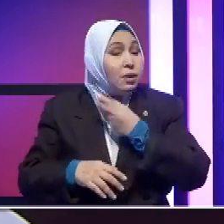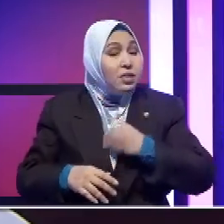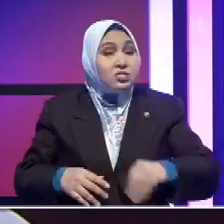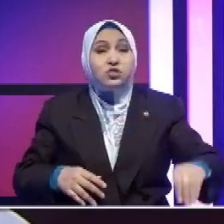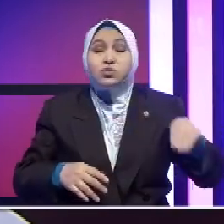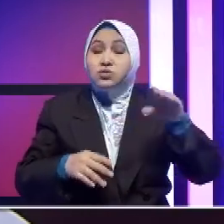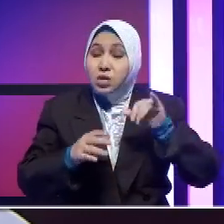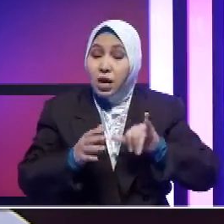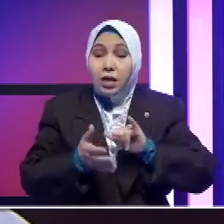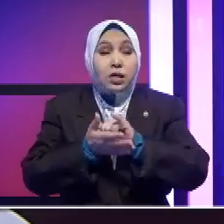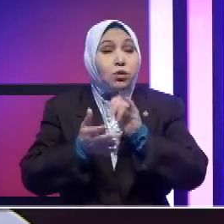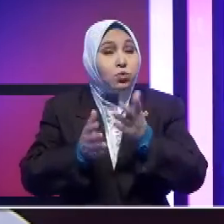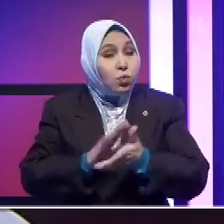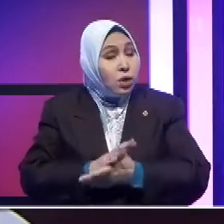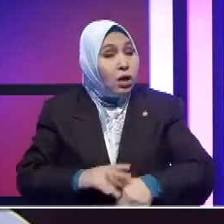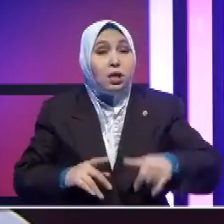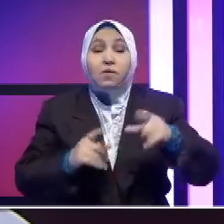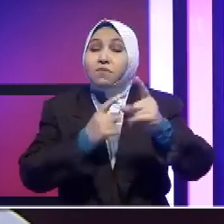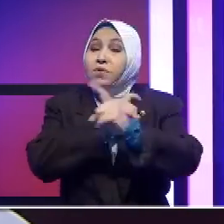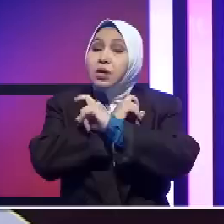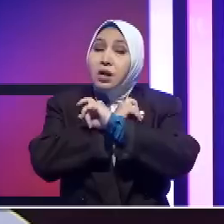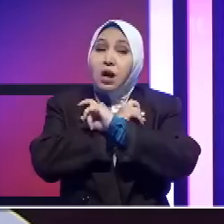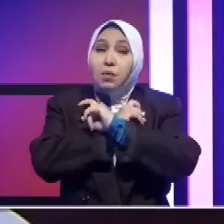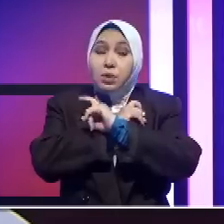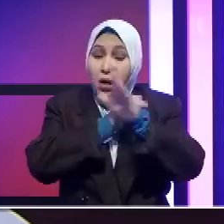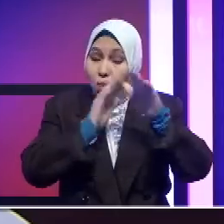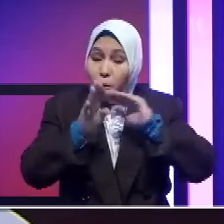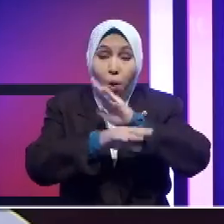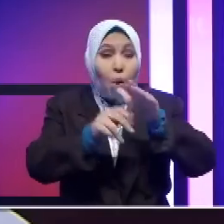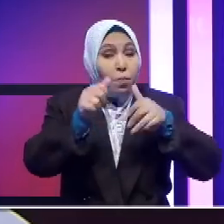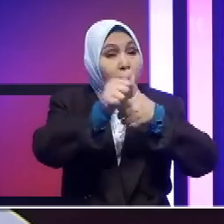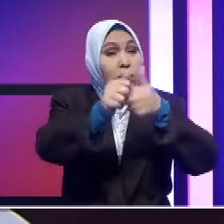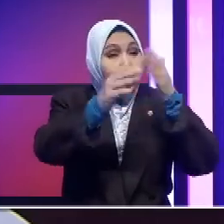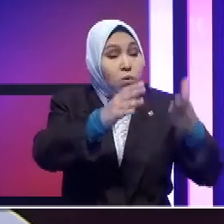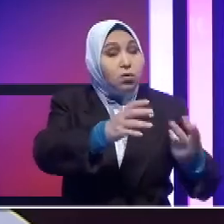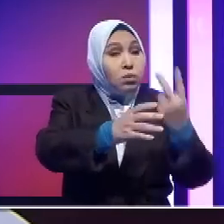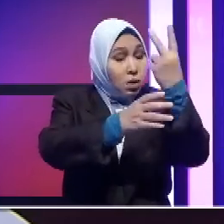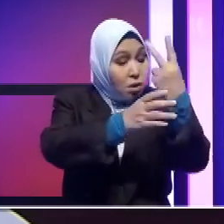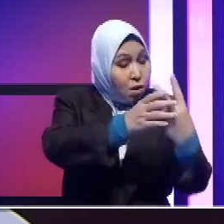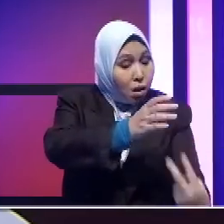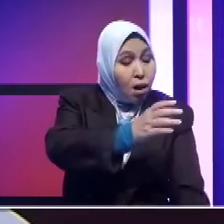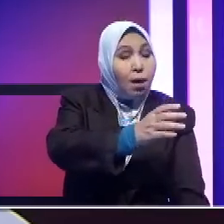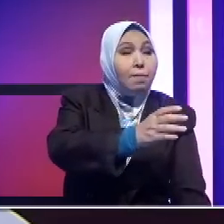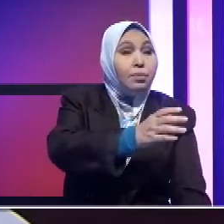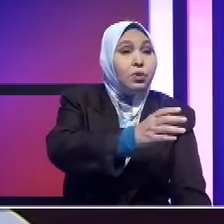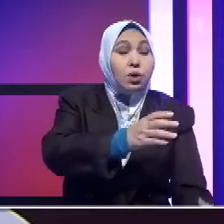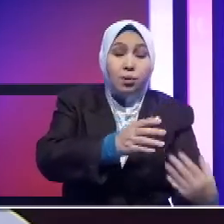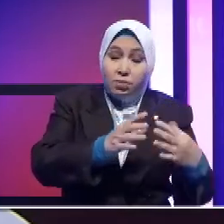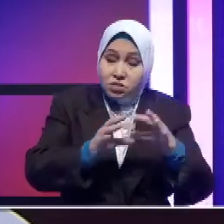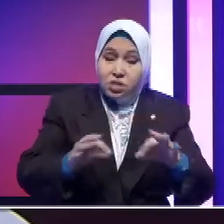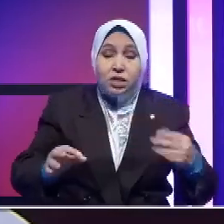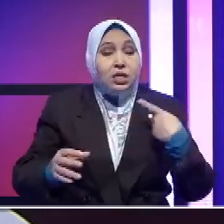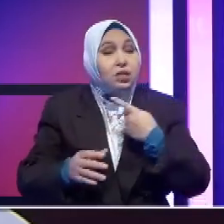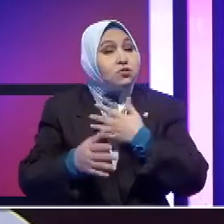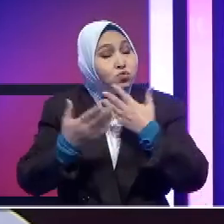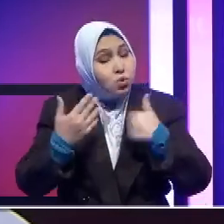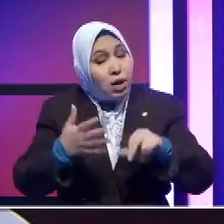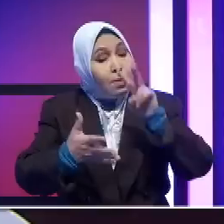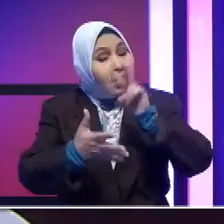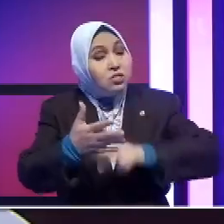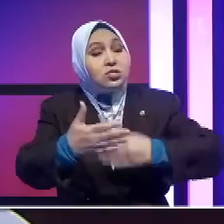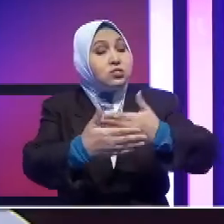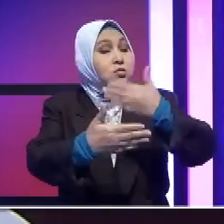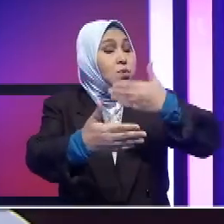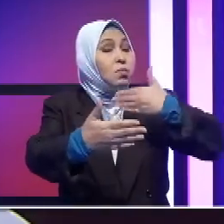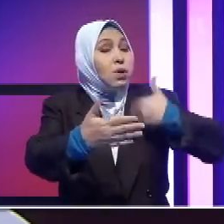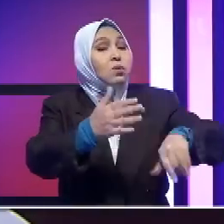dengan izin Allah Subhanahu Wa Taala Fir'aun dan juga kuncu-kuncunya terbenam. Kalau kita melihat peristiwa yang telah pun kita baca sebelum ini dalam